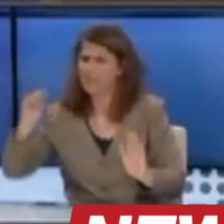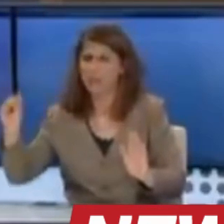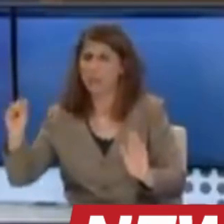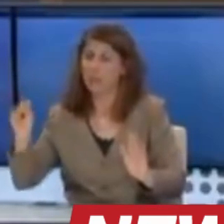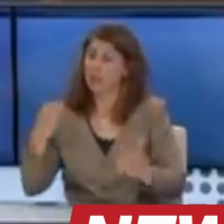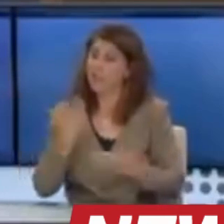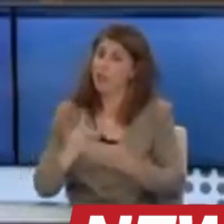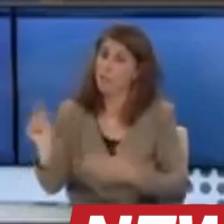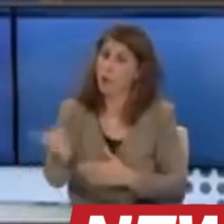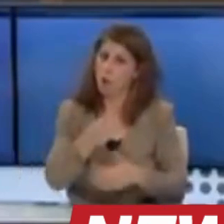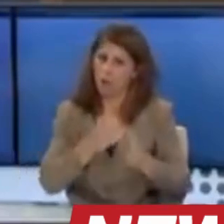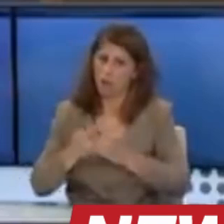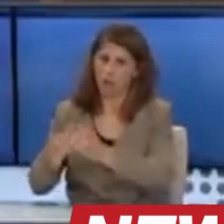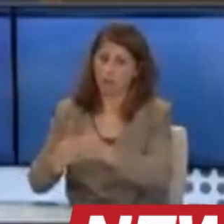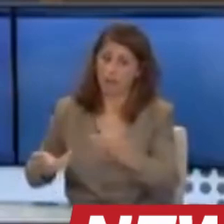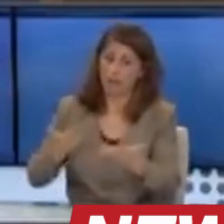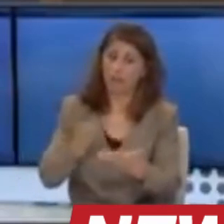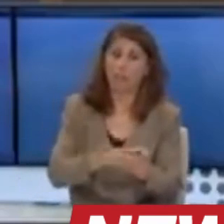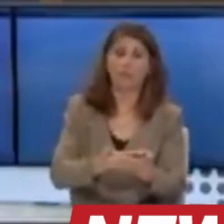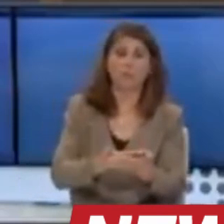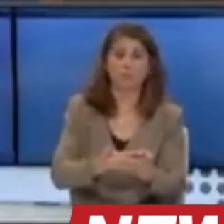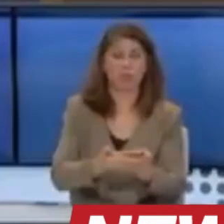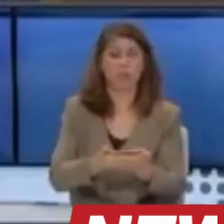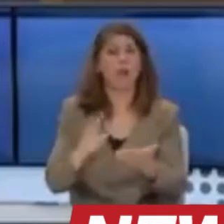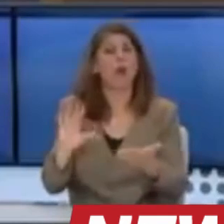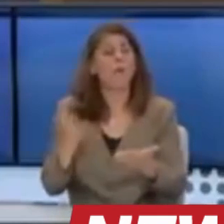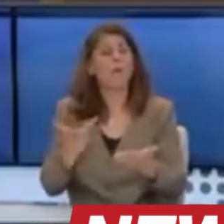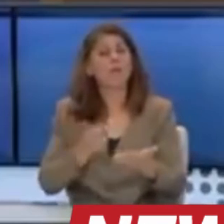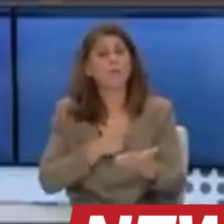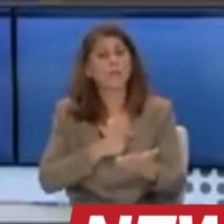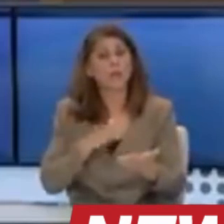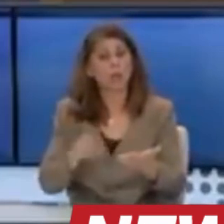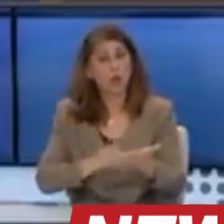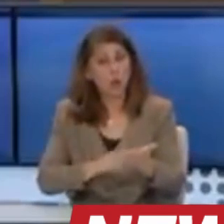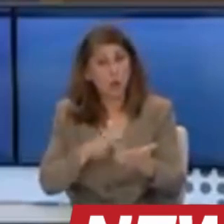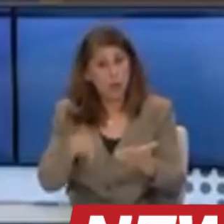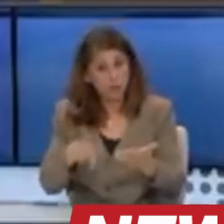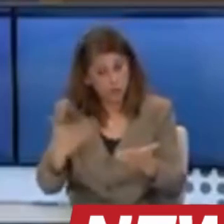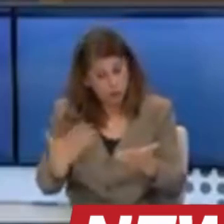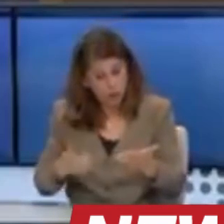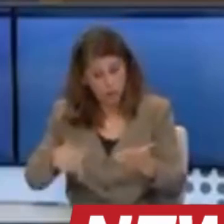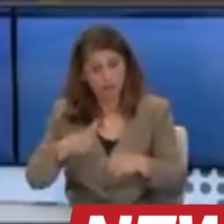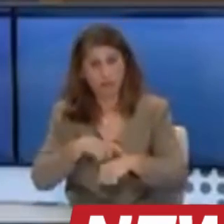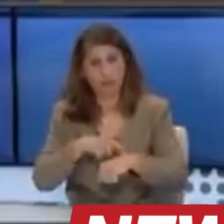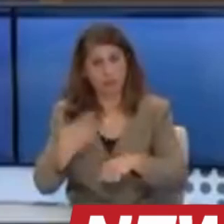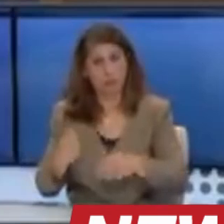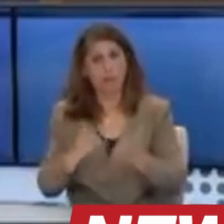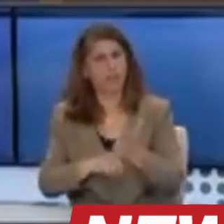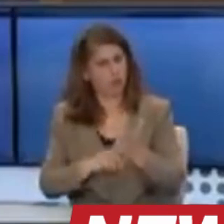παλιά, έφταιγε μαζί με την κλιματική αλλαγή που φταίει για όλα, σύμφωνα με τις κυβερνητικές δικαιολογίες, που κάει και η μισή Ελλάδα. Φαίνεται